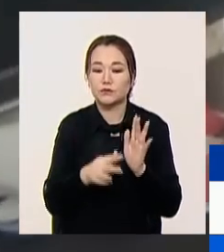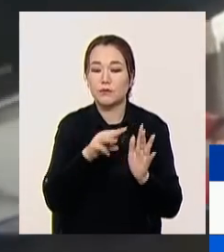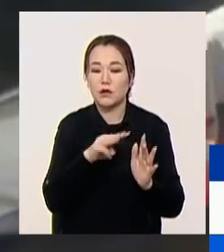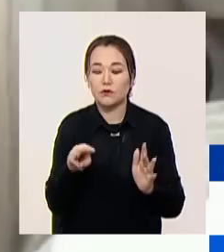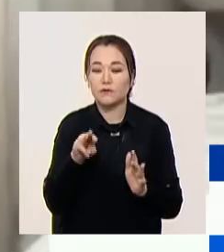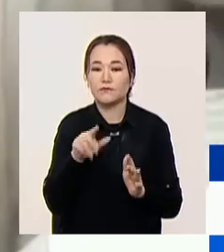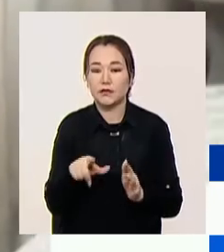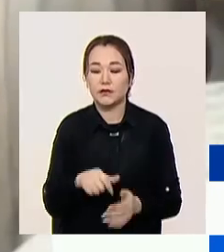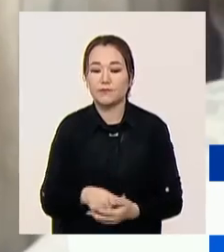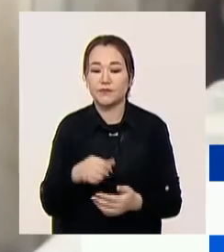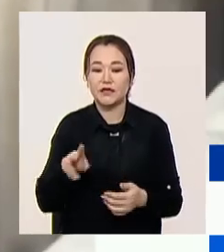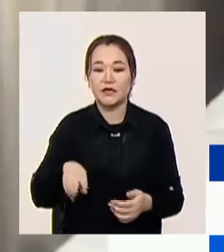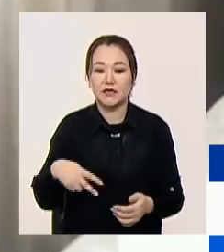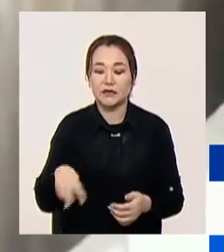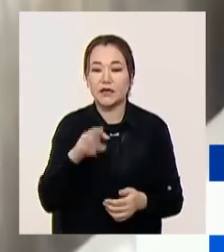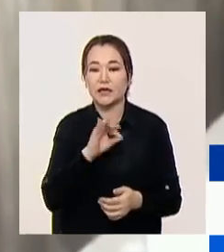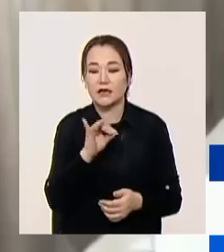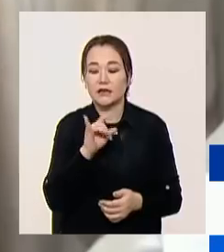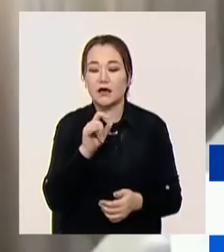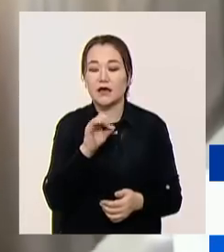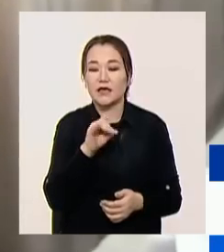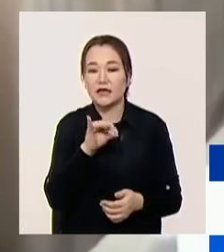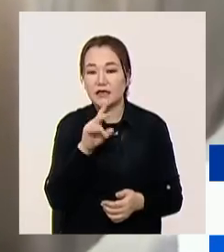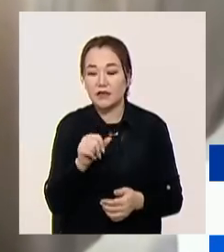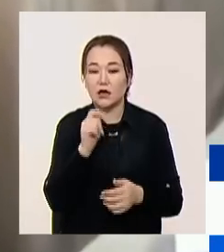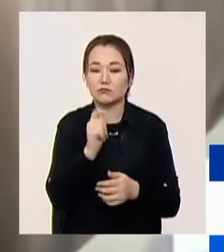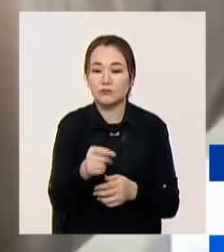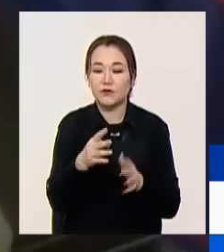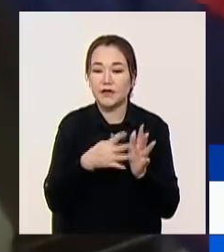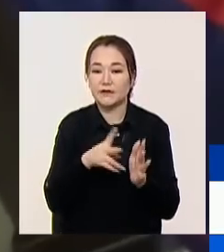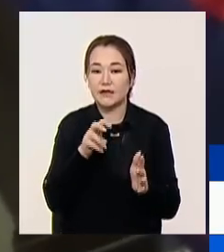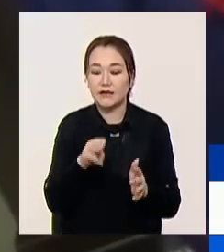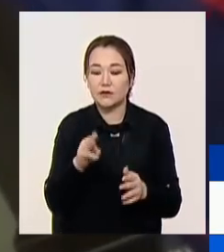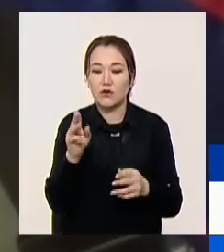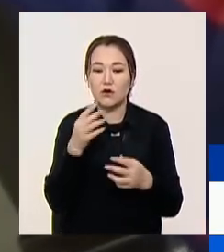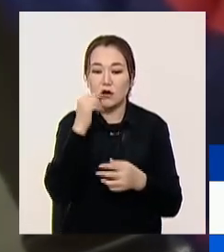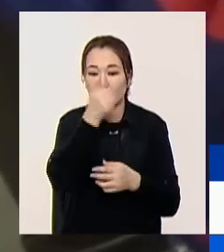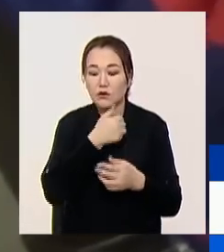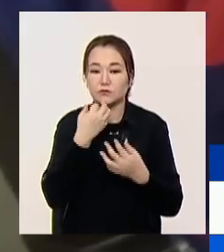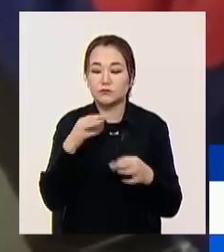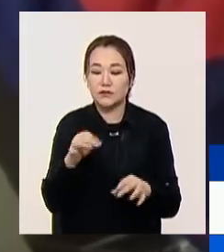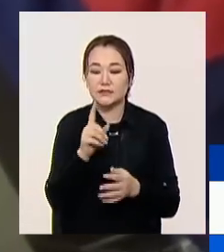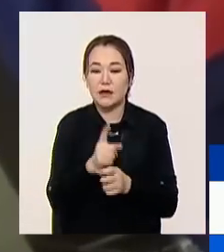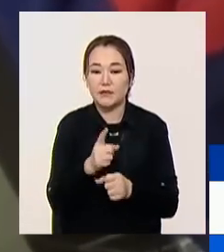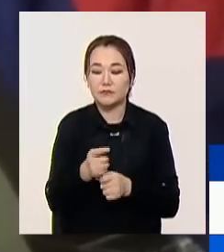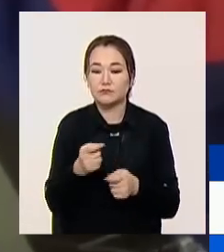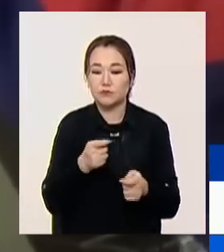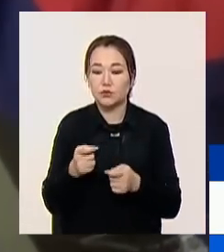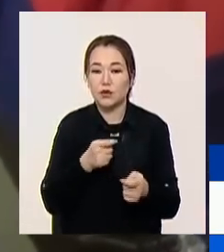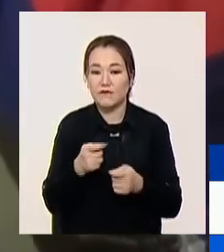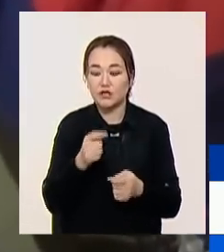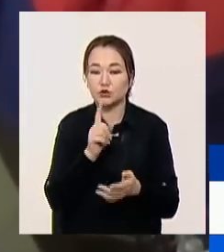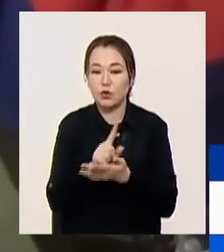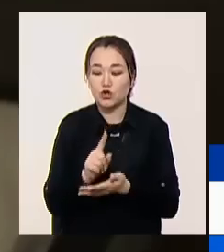миллионов тенге. Директора Ирину Яковлеву суд приговорил к 9 годам лишения свободы с запретом занимать руководящие должности